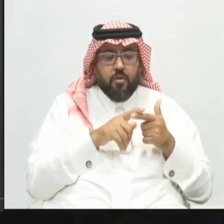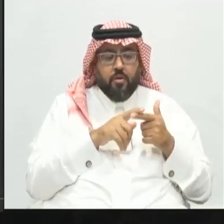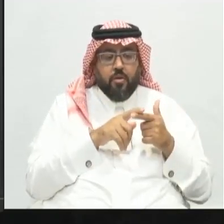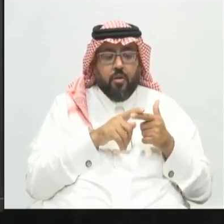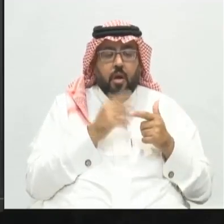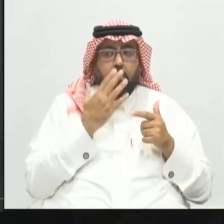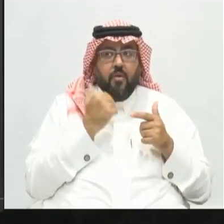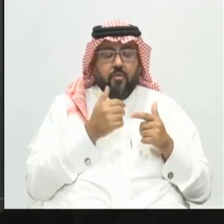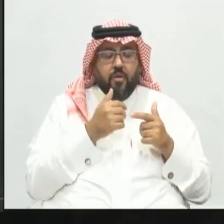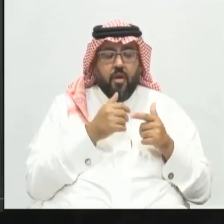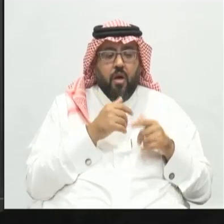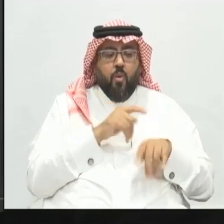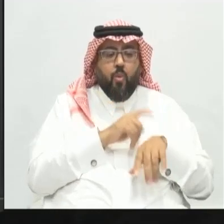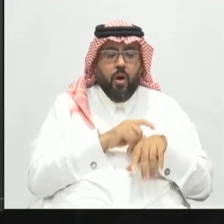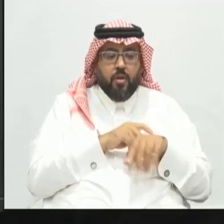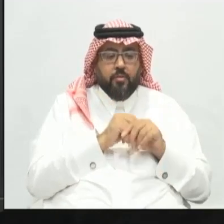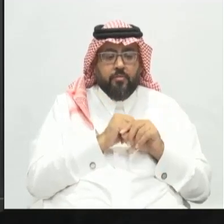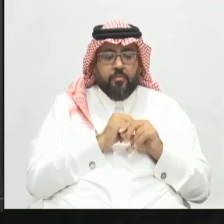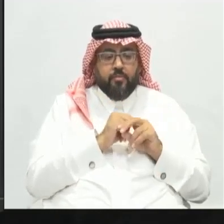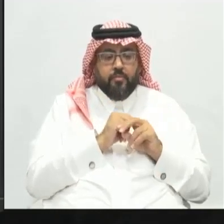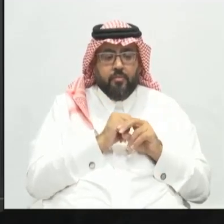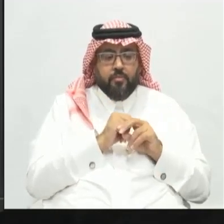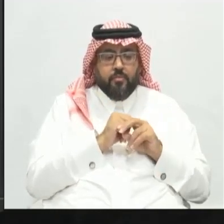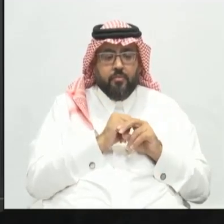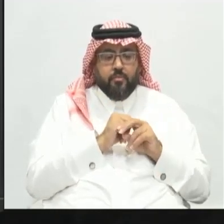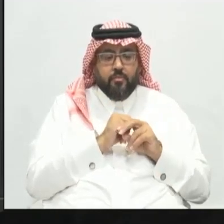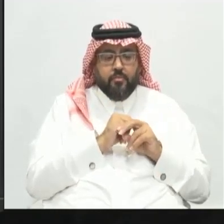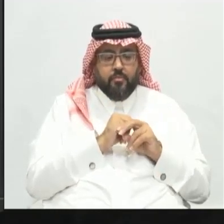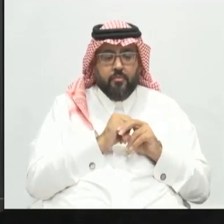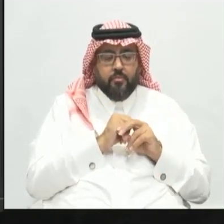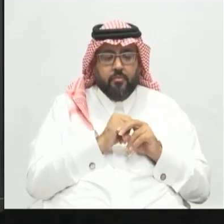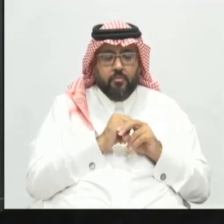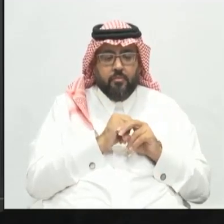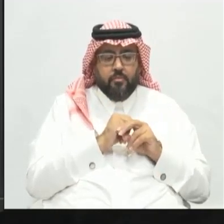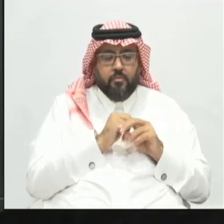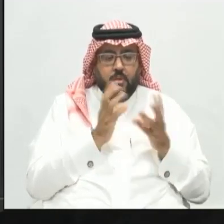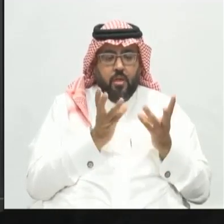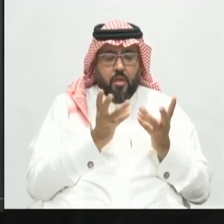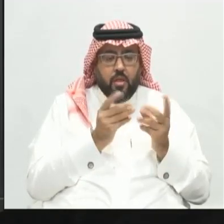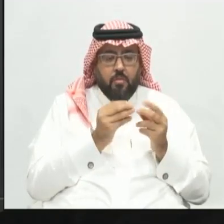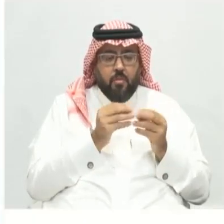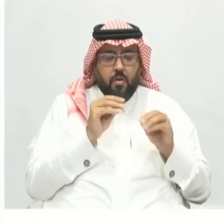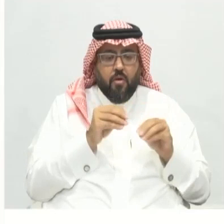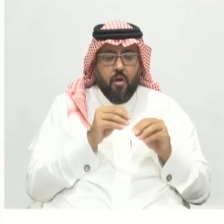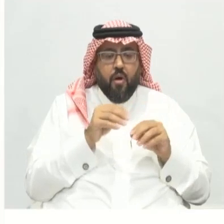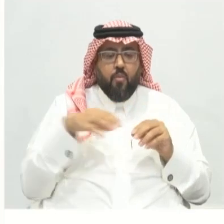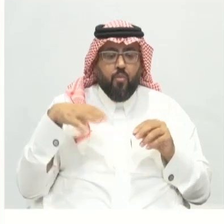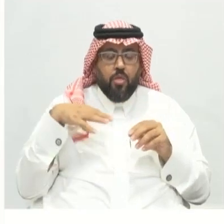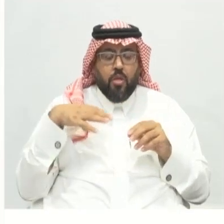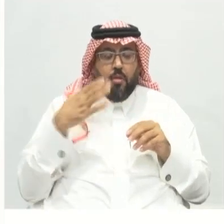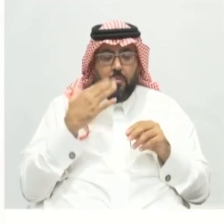ولا يوجد له موعد نهائي عدم وضع مدير